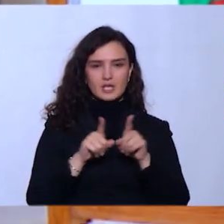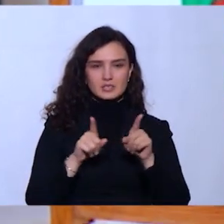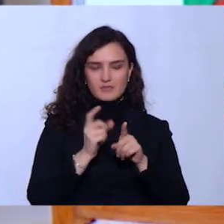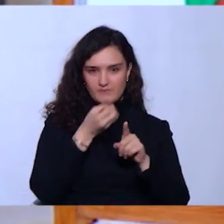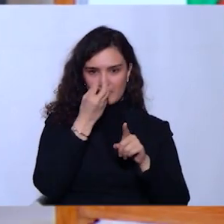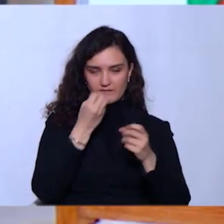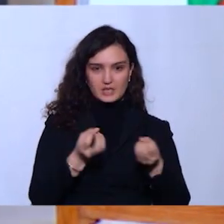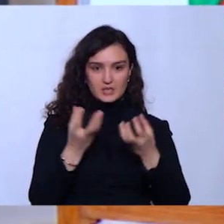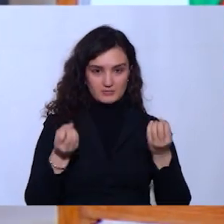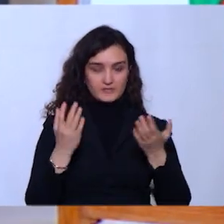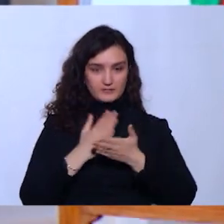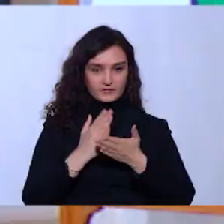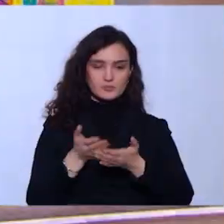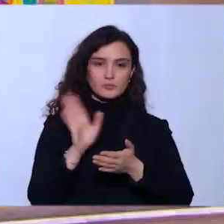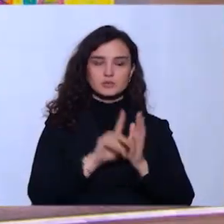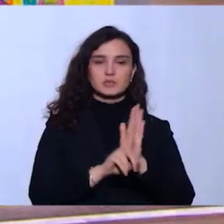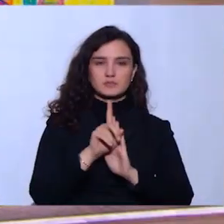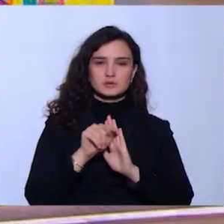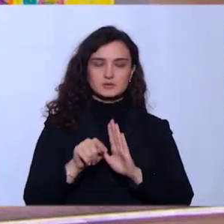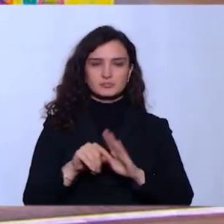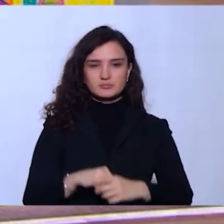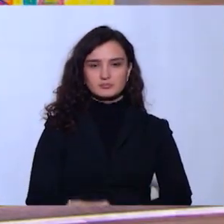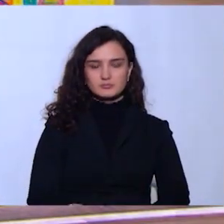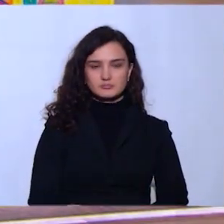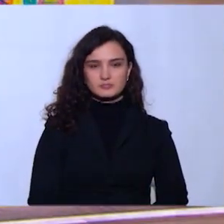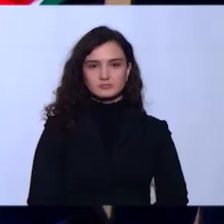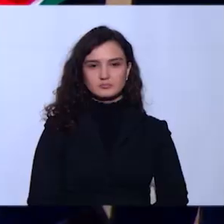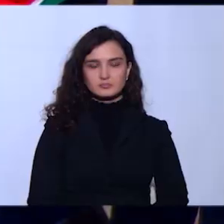ყვავილები. მოდით დავიწყებ.